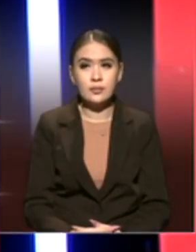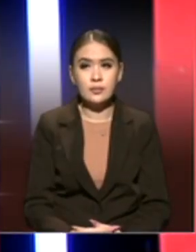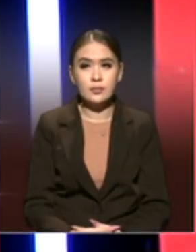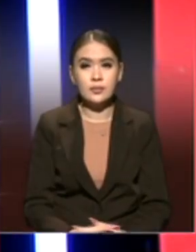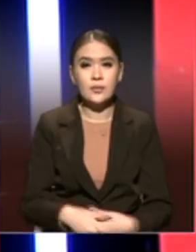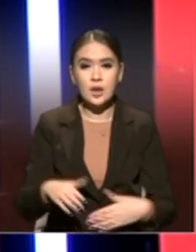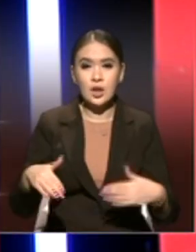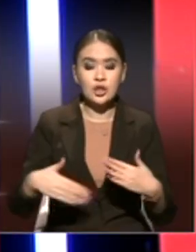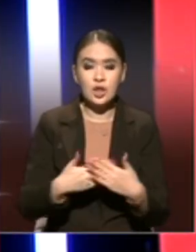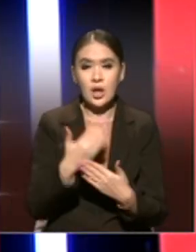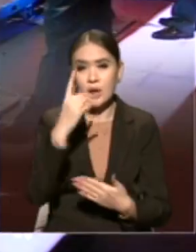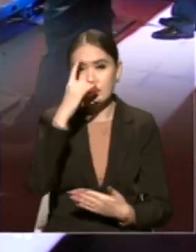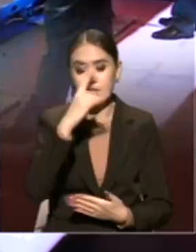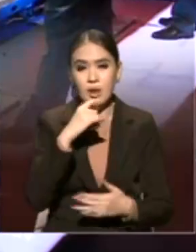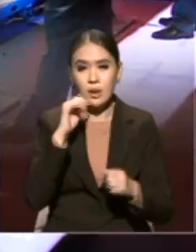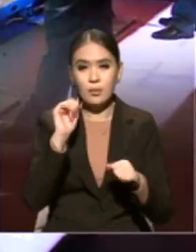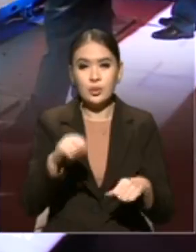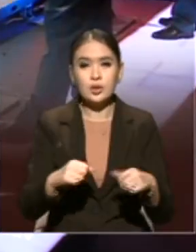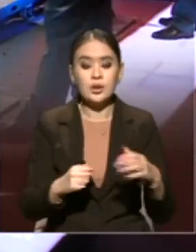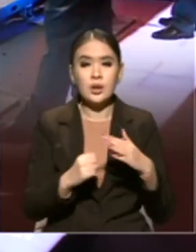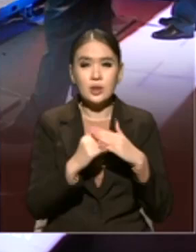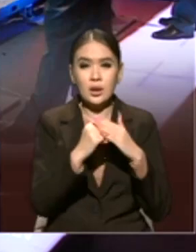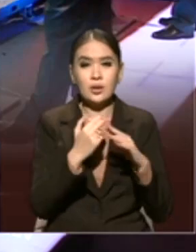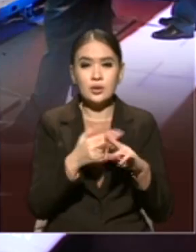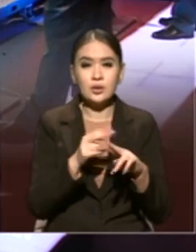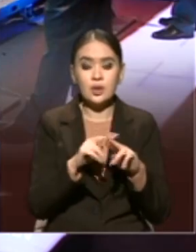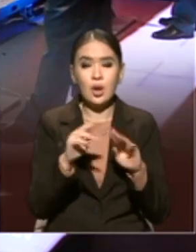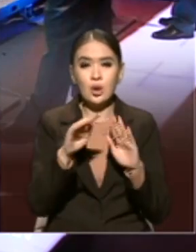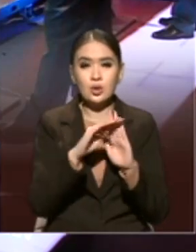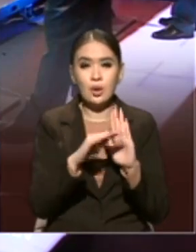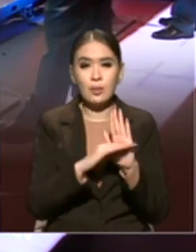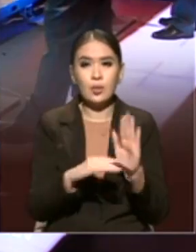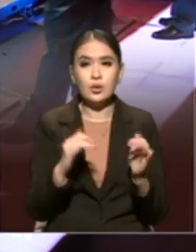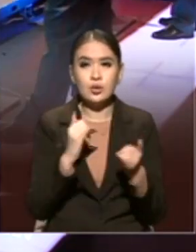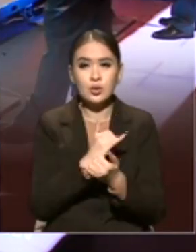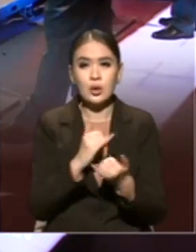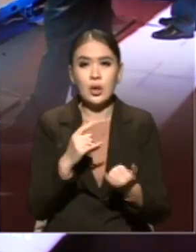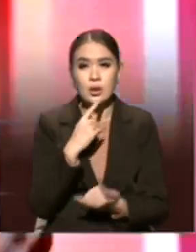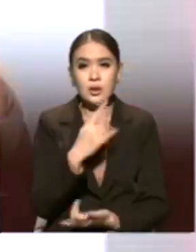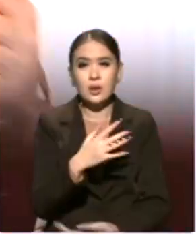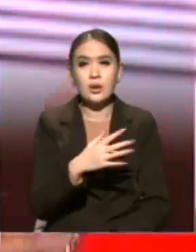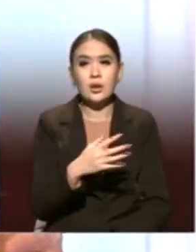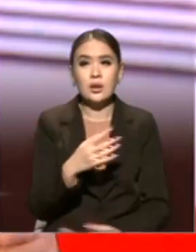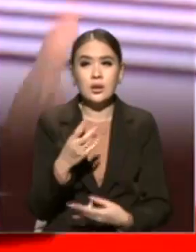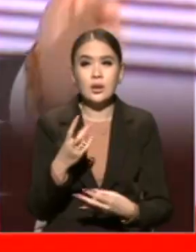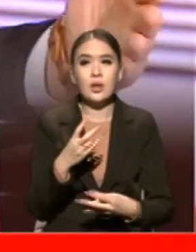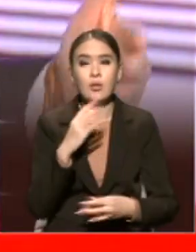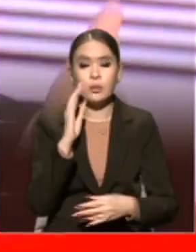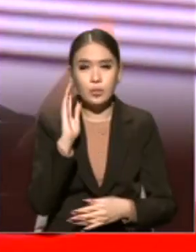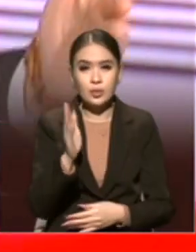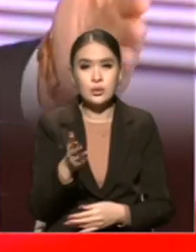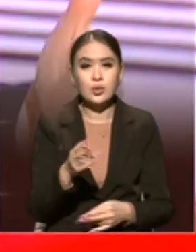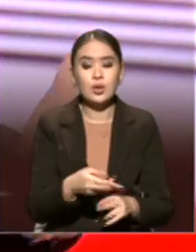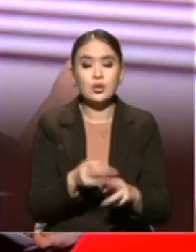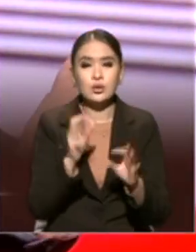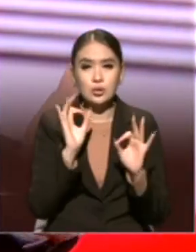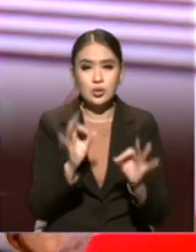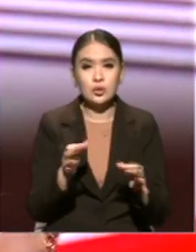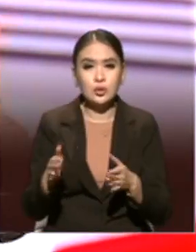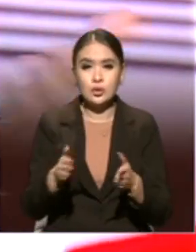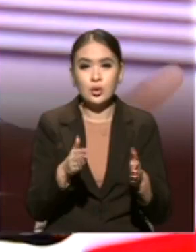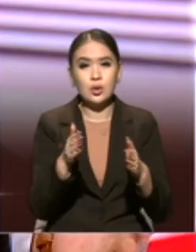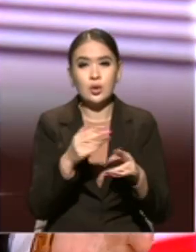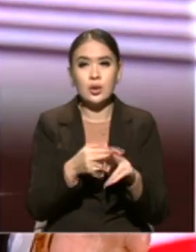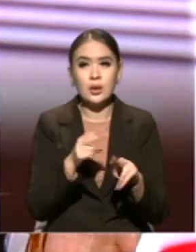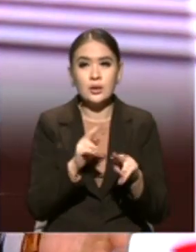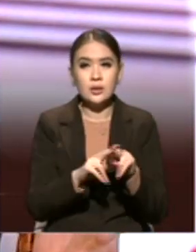бастама ғой енді, әрине бұны жетілдіруге болады. Енді сол пилоттың жобасы шыға береді. Сіздер ұсыныстарыңыз айтпайсыздар ма мына жерде? Кемшіліктері шыға береді, шыға береді, әрине бұл дұрыс жолға қойылады деп сенеміз. Біз кемшілік